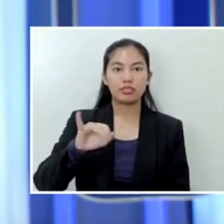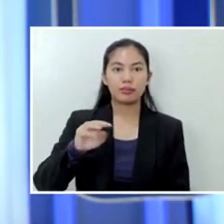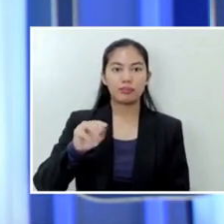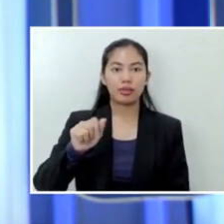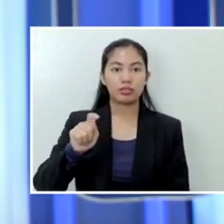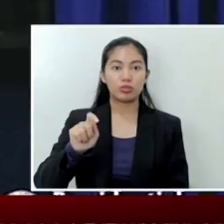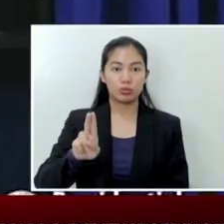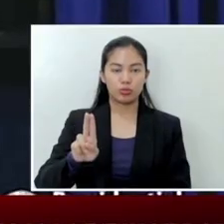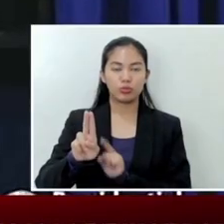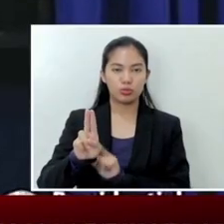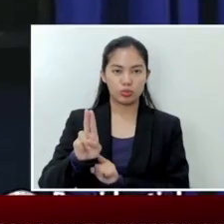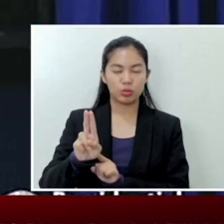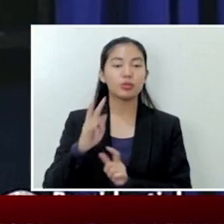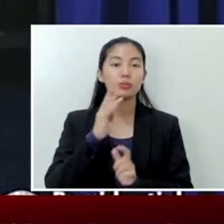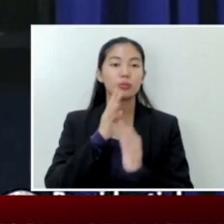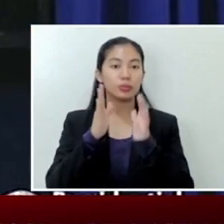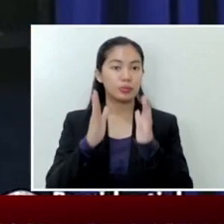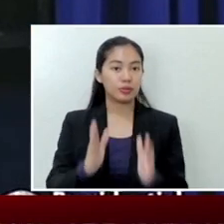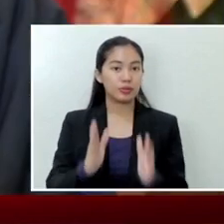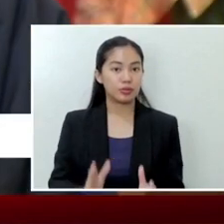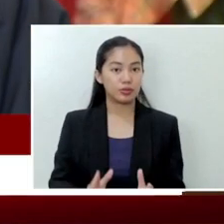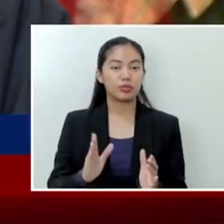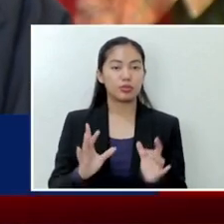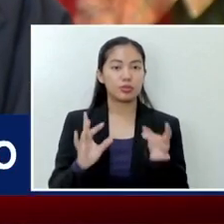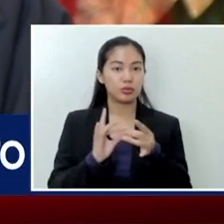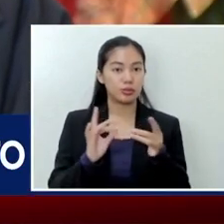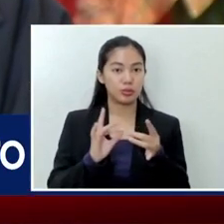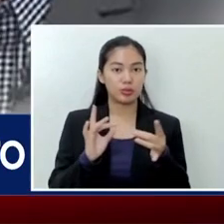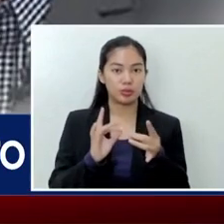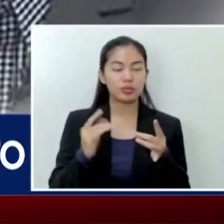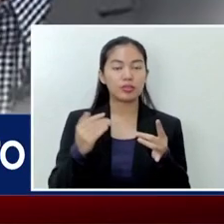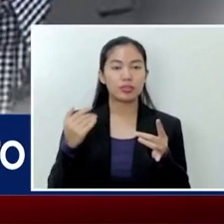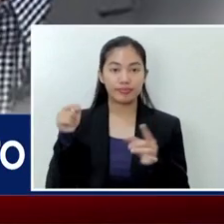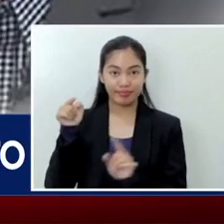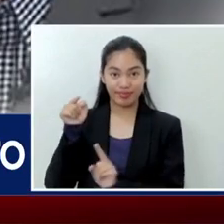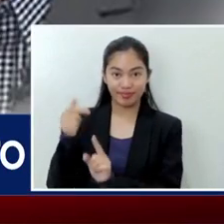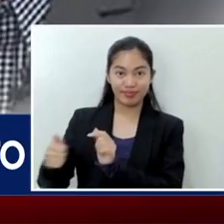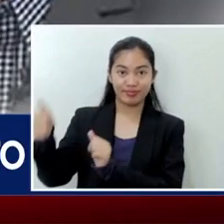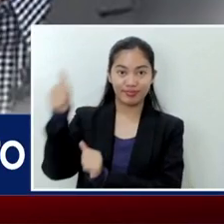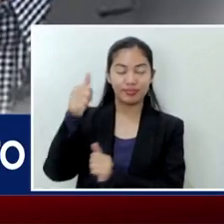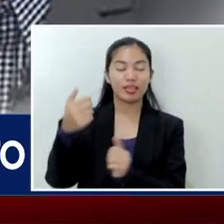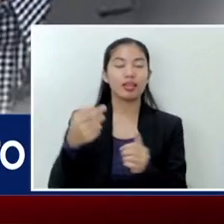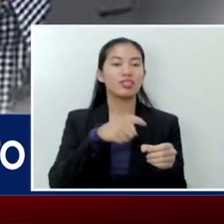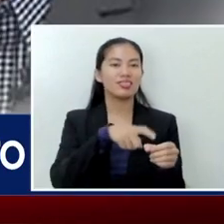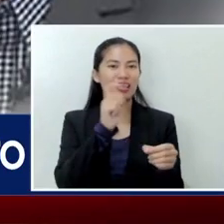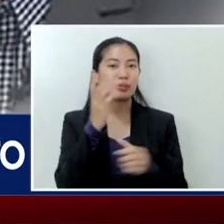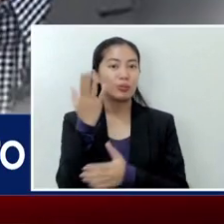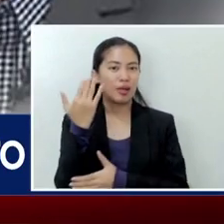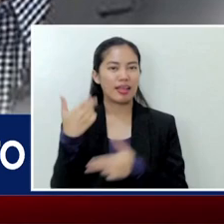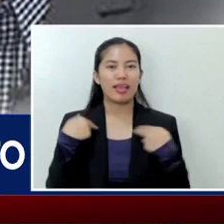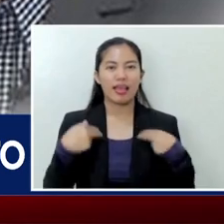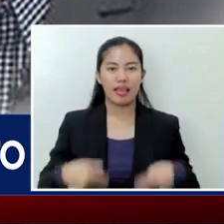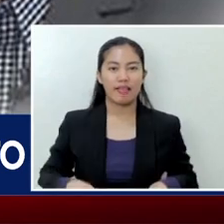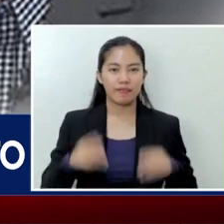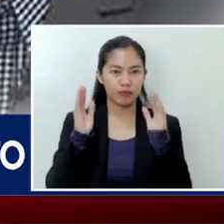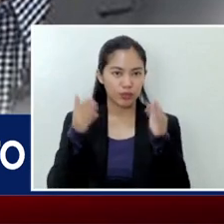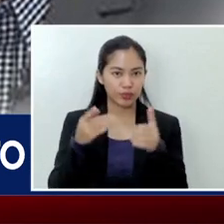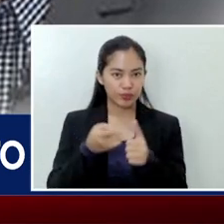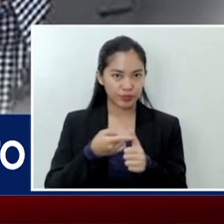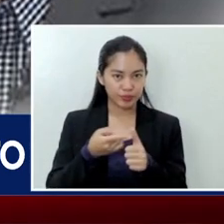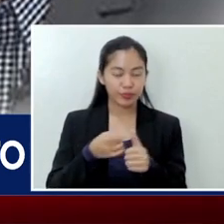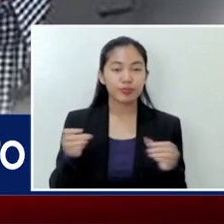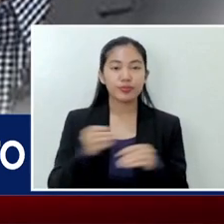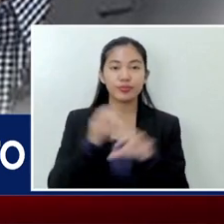Acting Spokesperson Carlo Nograles, nag-resign si Simatu dahil sa kanyang kalusugan. Hiniling po ng palasyo ang pagbuti ng kalusugan